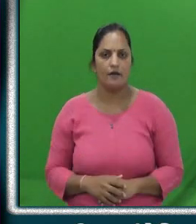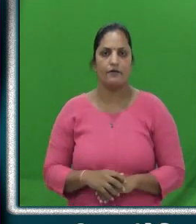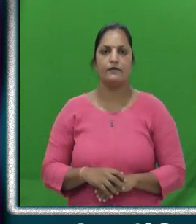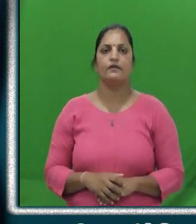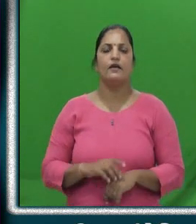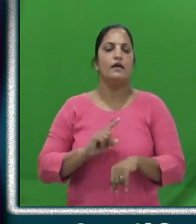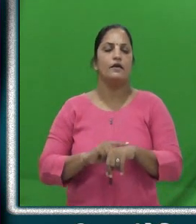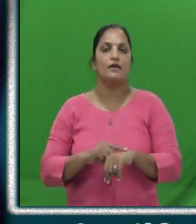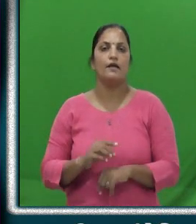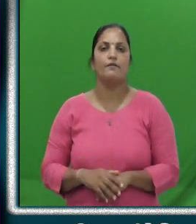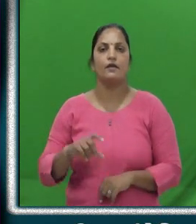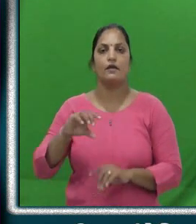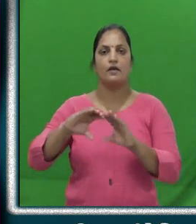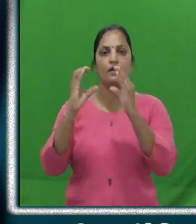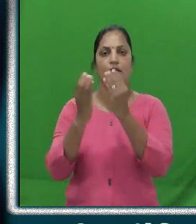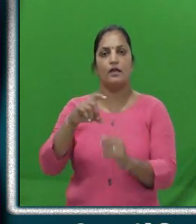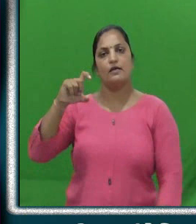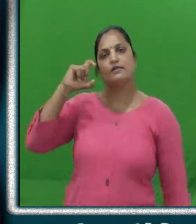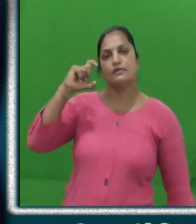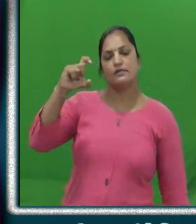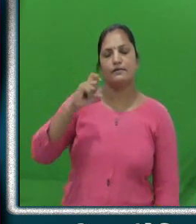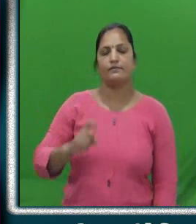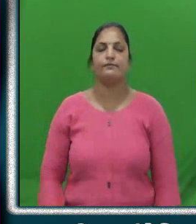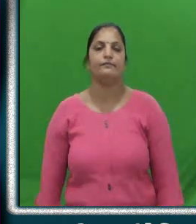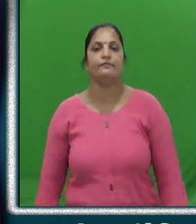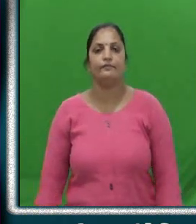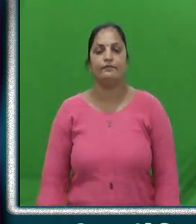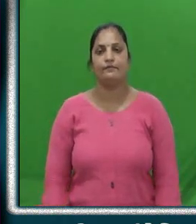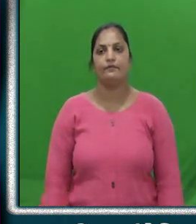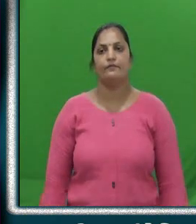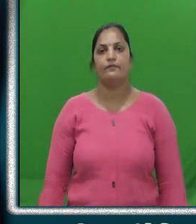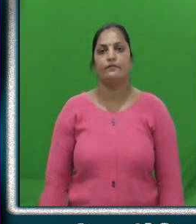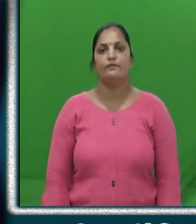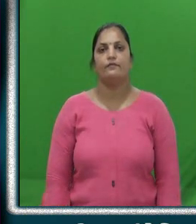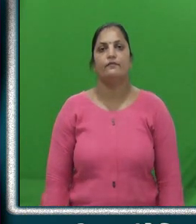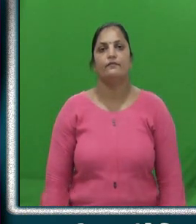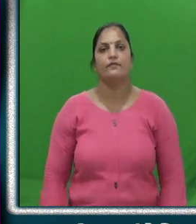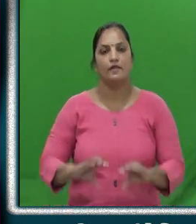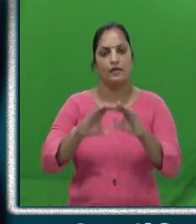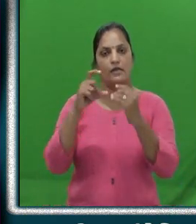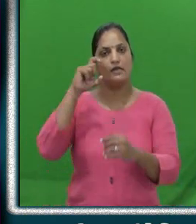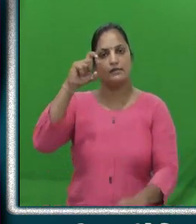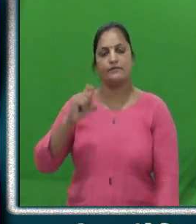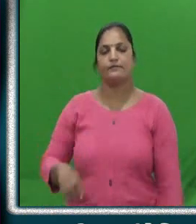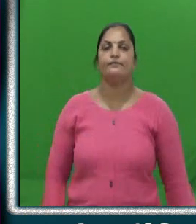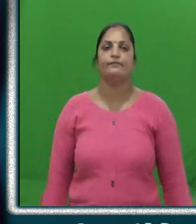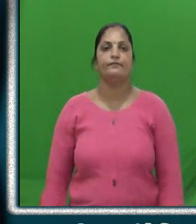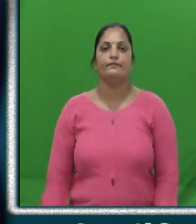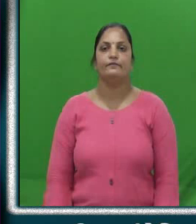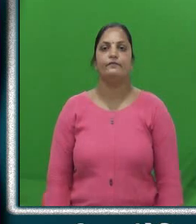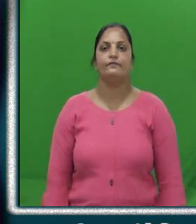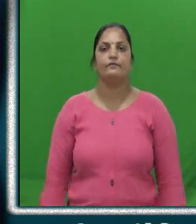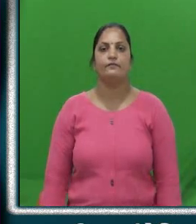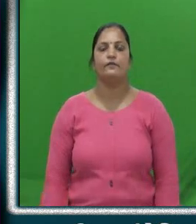હતા તે સમય કયું ધોરણ આવશે મેં કીધું એ હું ધોરણ બરાબર ઇન ક્લાસ 7